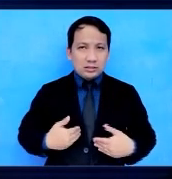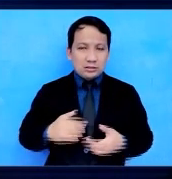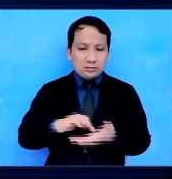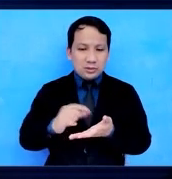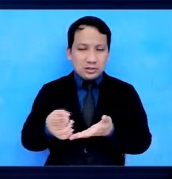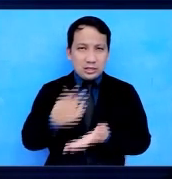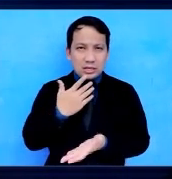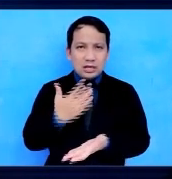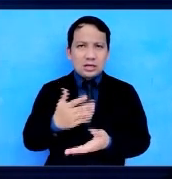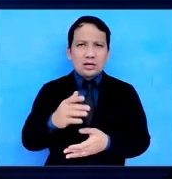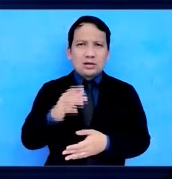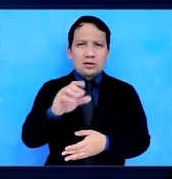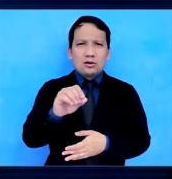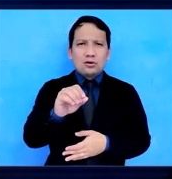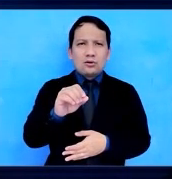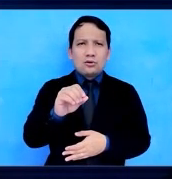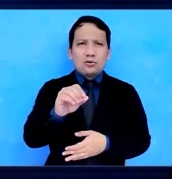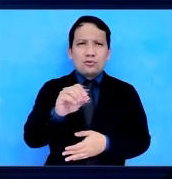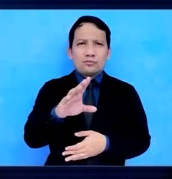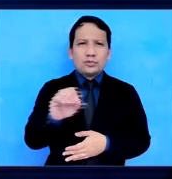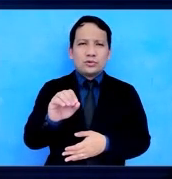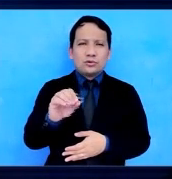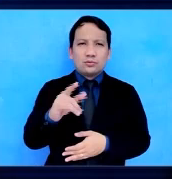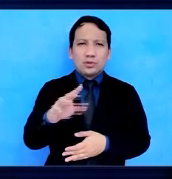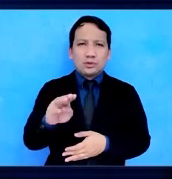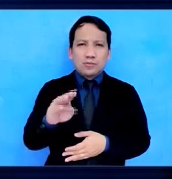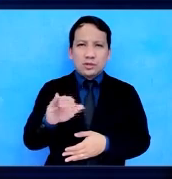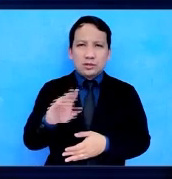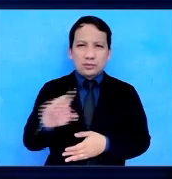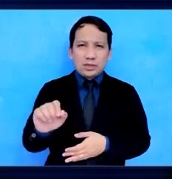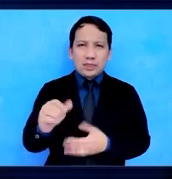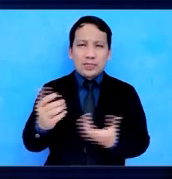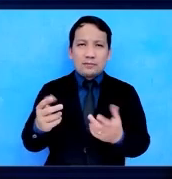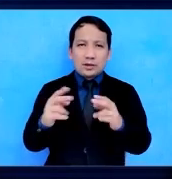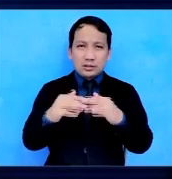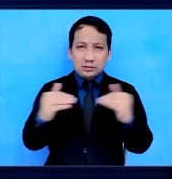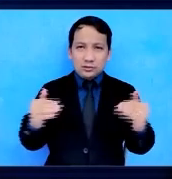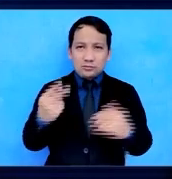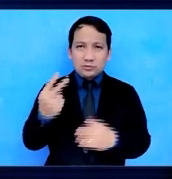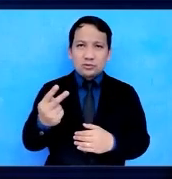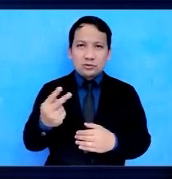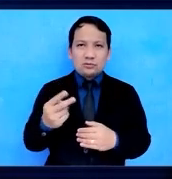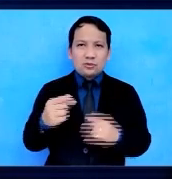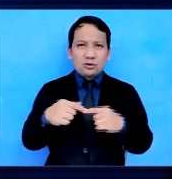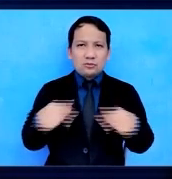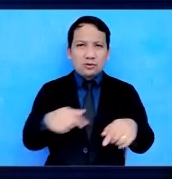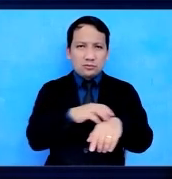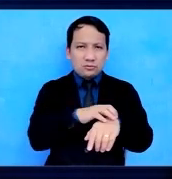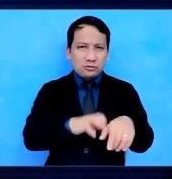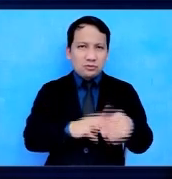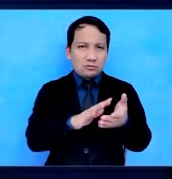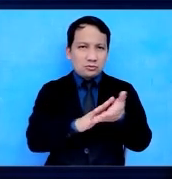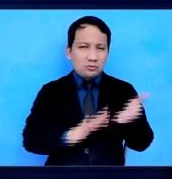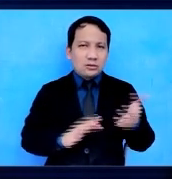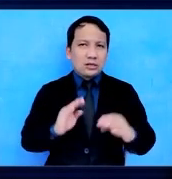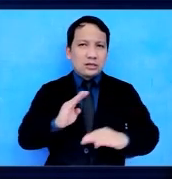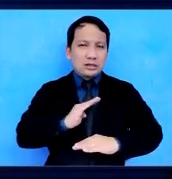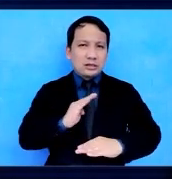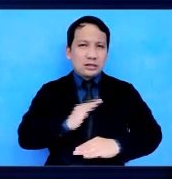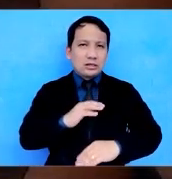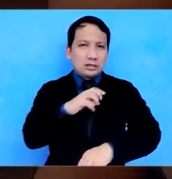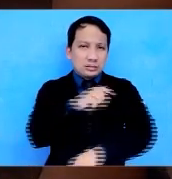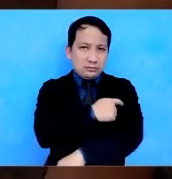ay immunoglobulin. Category 2 naman kung karaniwang pagkasugat at walang pagdurugo. Sapat na anti-rabies shot